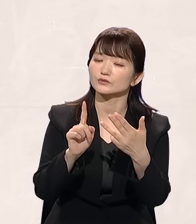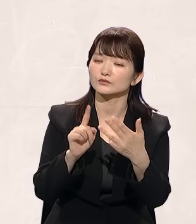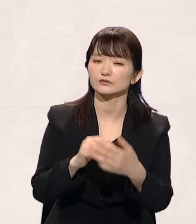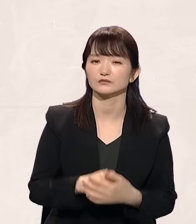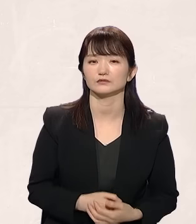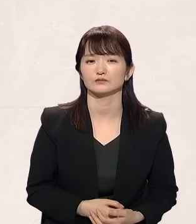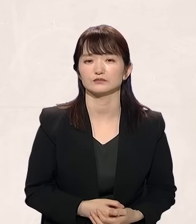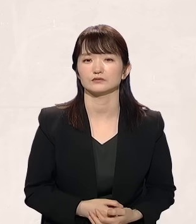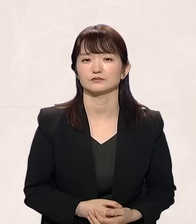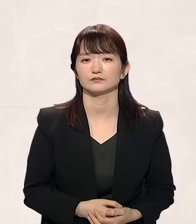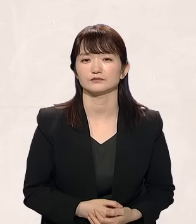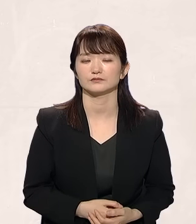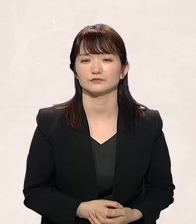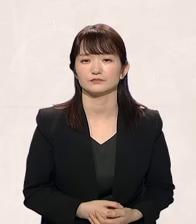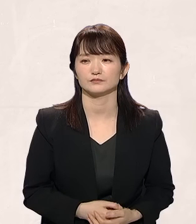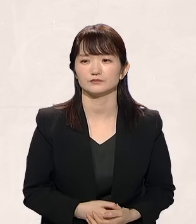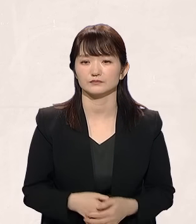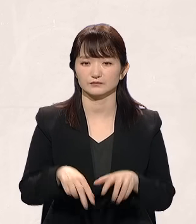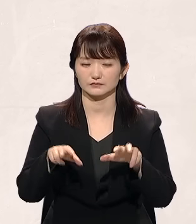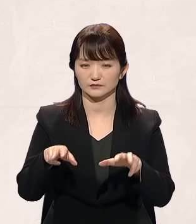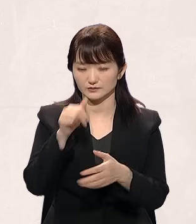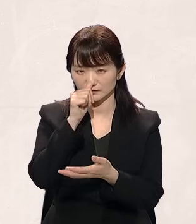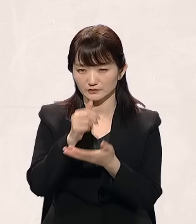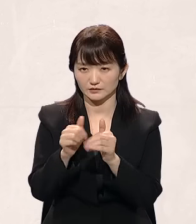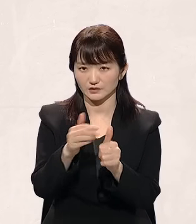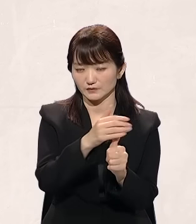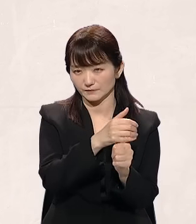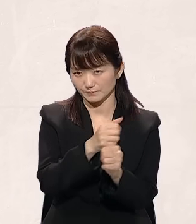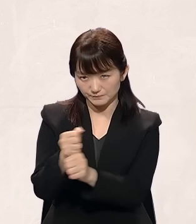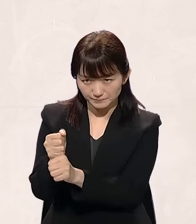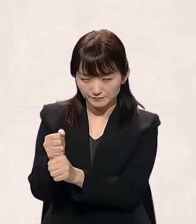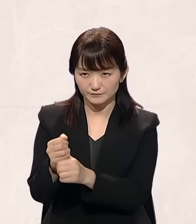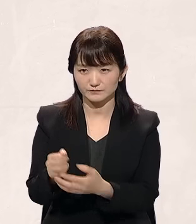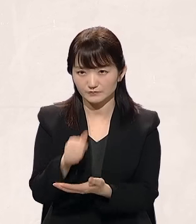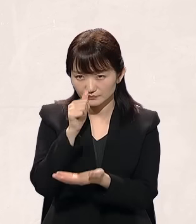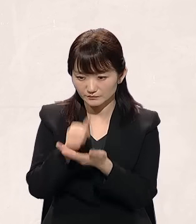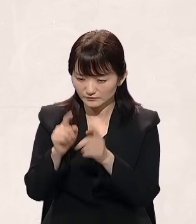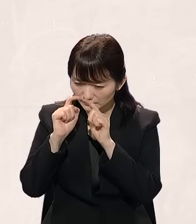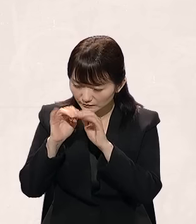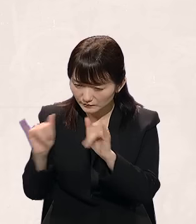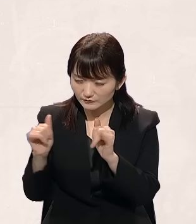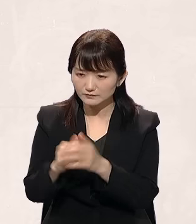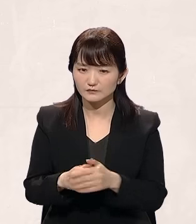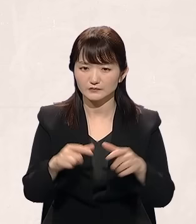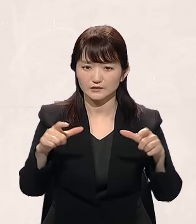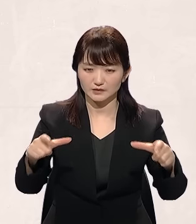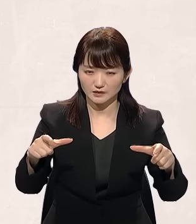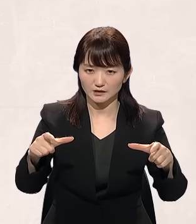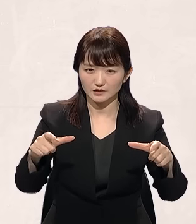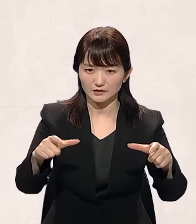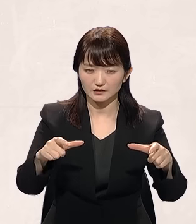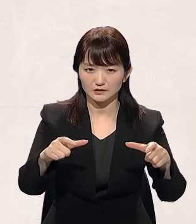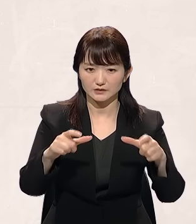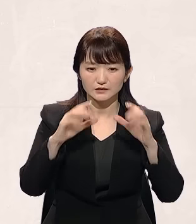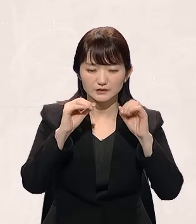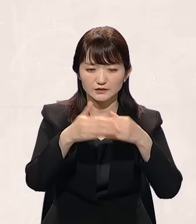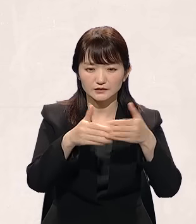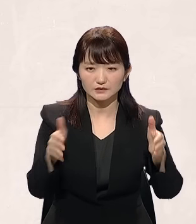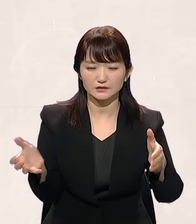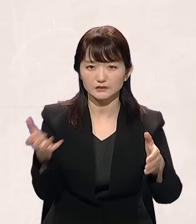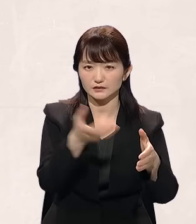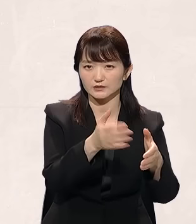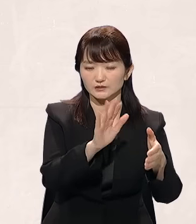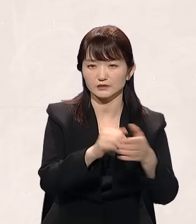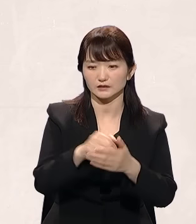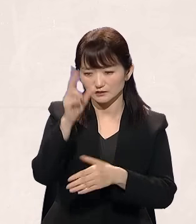보고요 그다음에 이제 현행범을 체포했을 때 피의자 신병을 관할서 당실이는 지구대에 인치 있다는